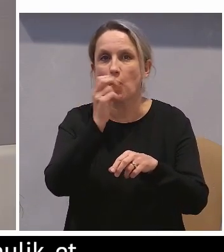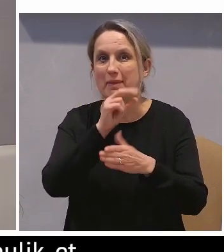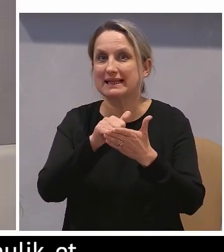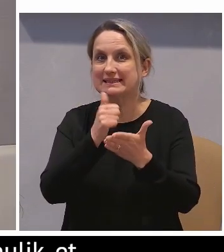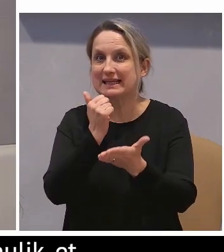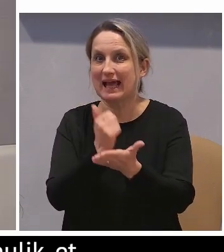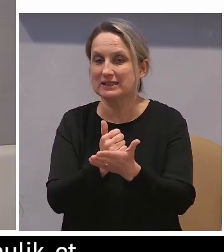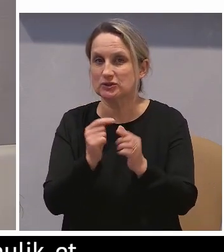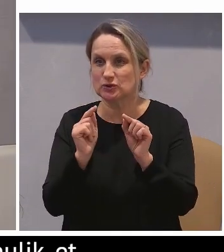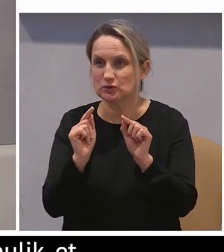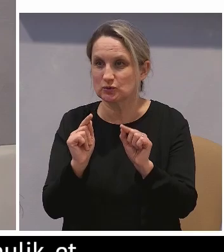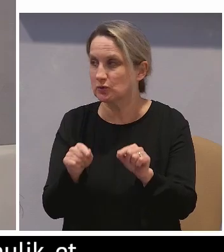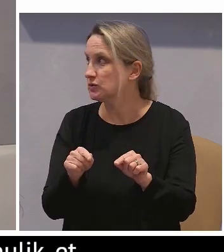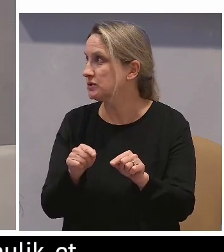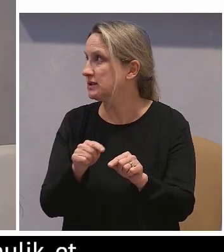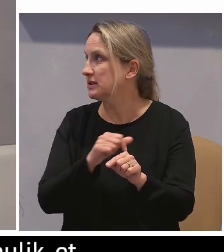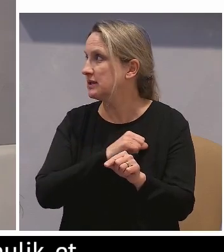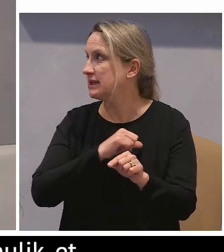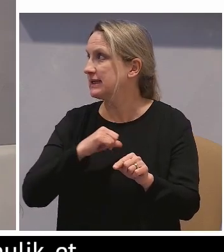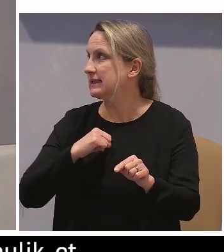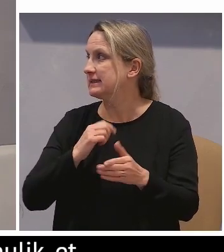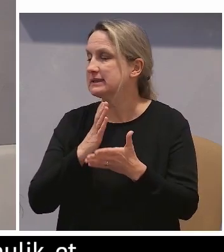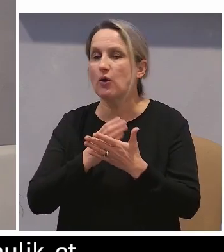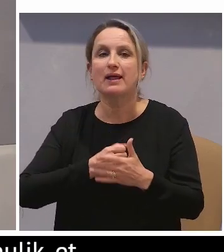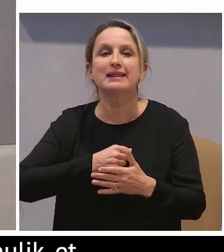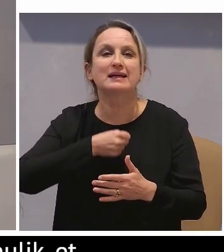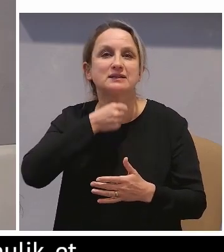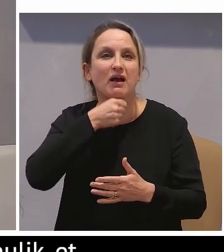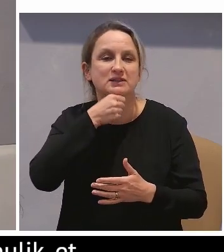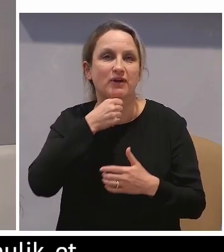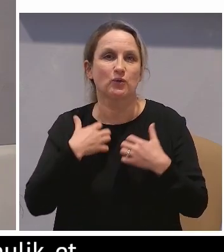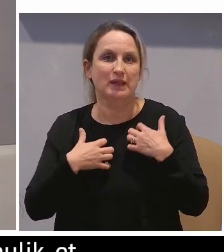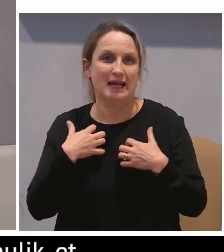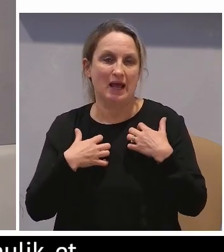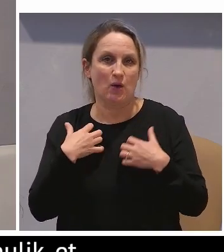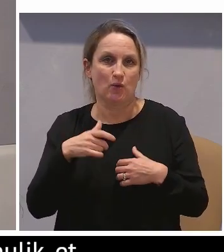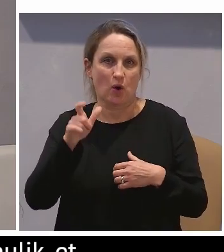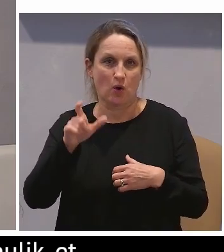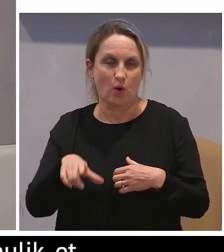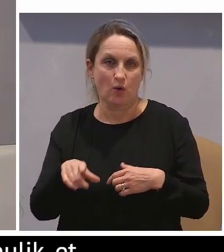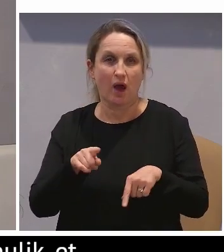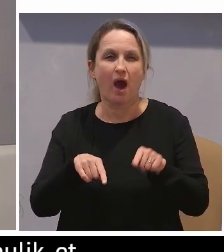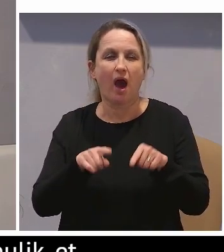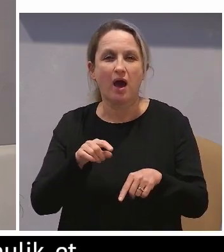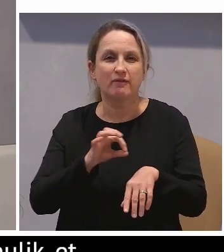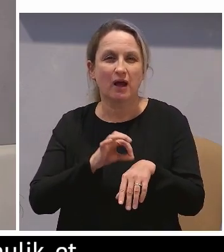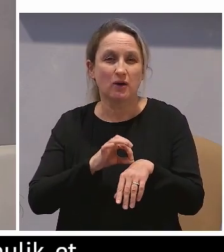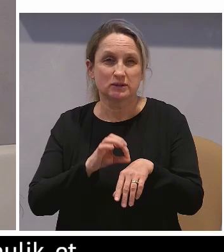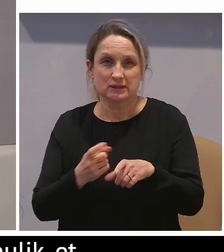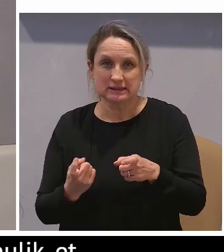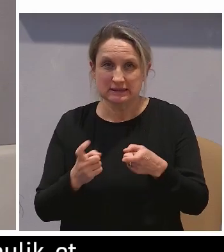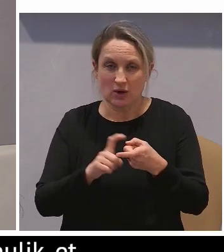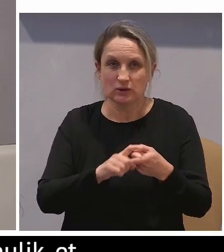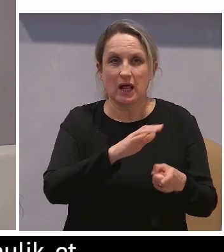seotud. grateful to be Ise a olen member of a täiskasvanute network neuroloog. like the Seoses harvikhaigustega Competence saan Center kokku of Rare puutuda ka Disease.